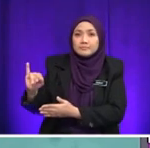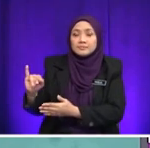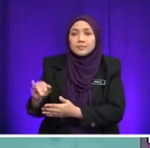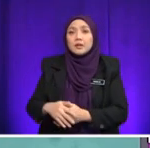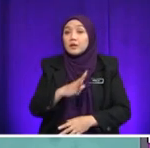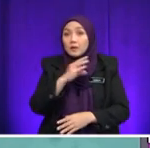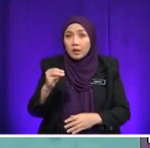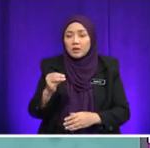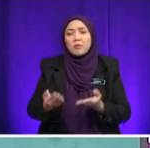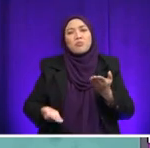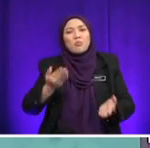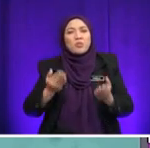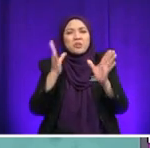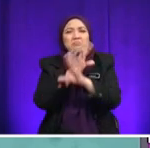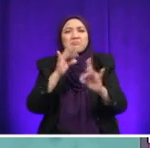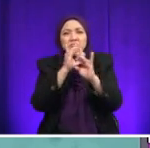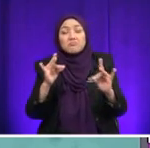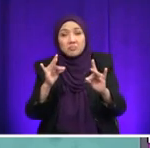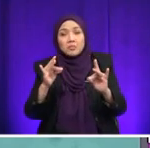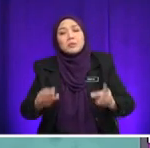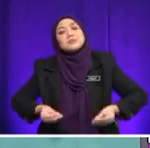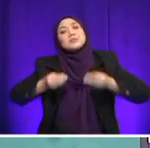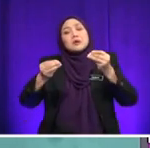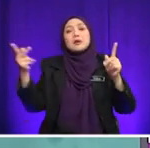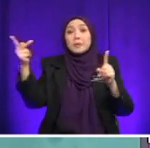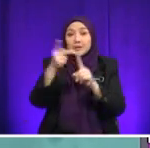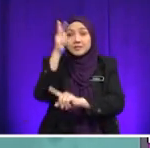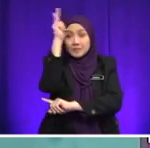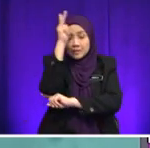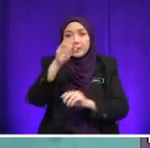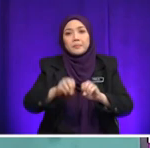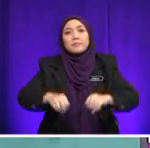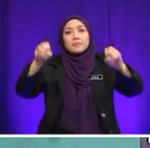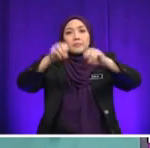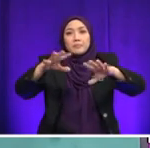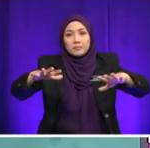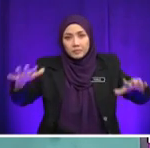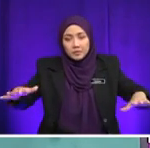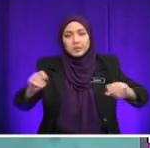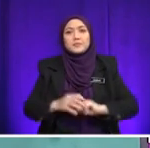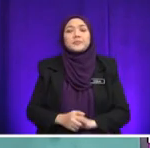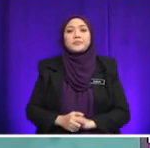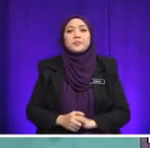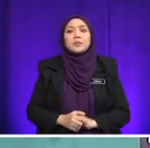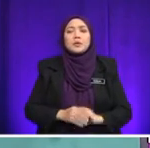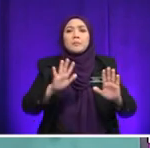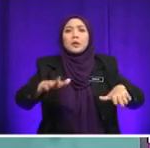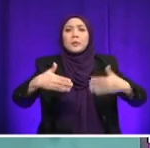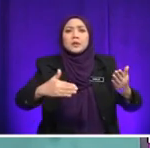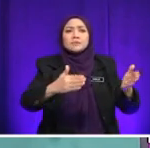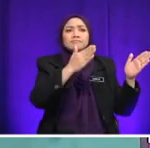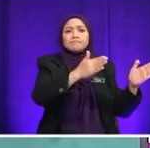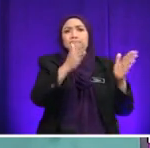mengambil keputusan untuk menyerahkan cowok kepada kerajaan British Oke jadi ketika sebenarnya kronologi ya penyerahan